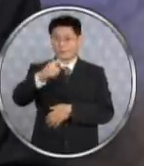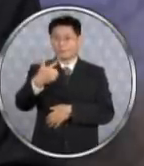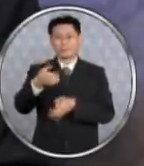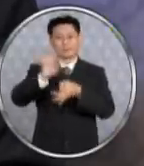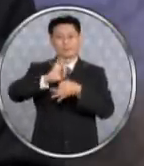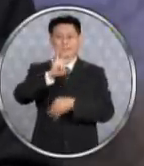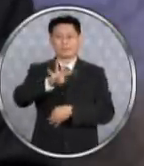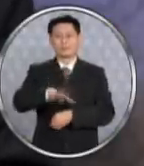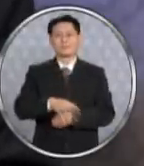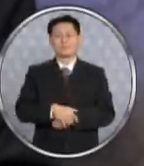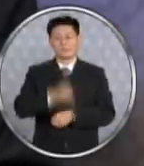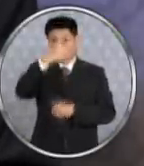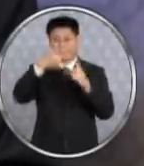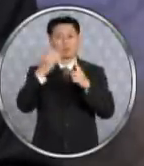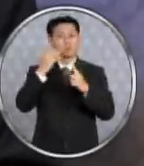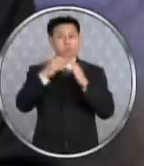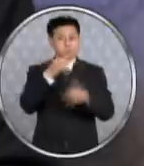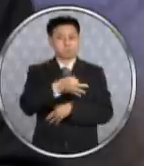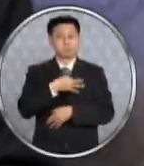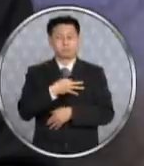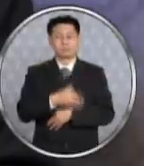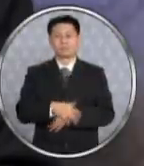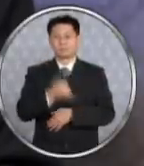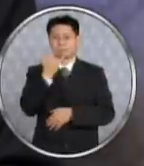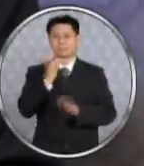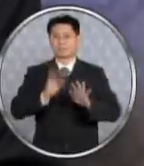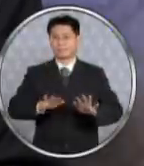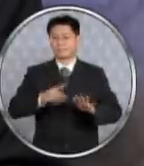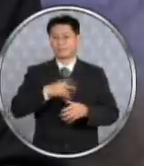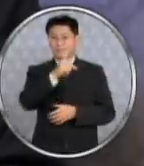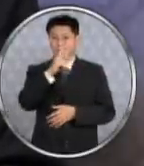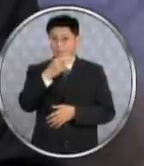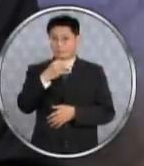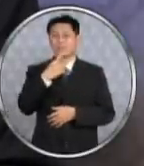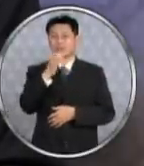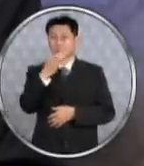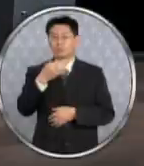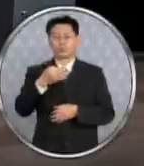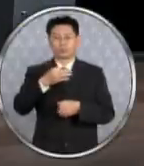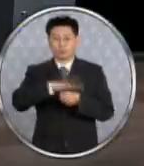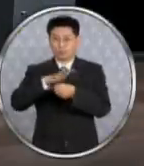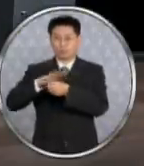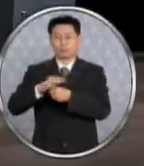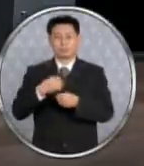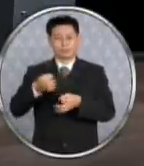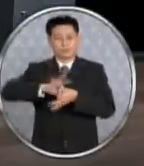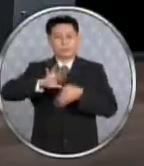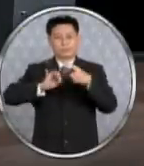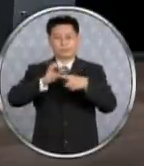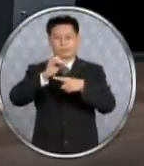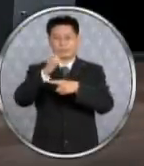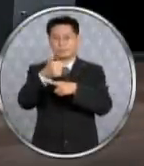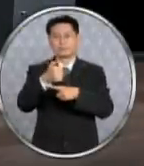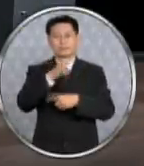增加到4000。年轻人想买房子，我们会把目前贷款利息补贴的户数提高50%，目标